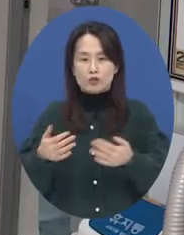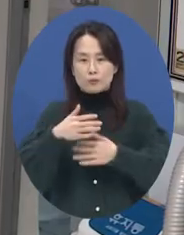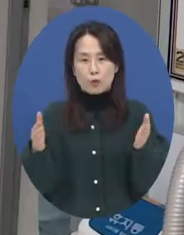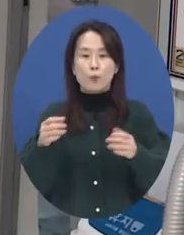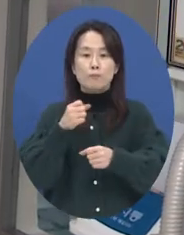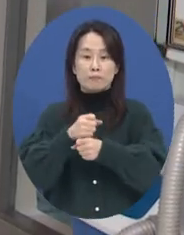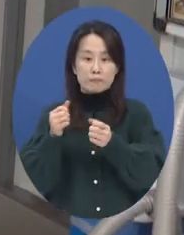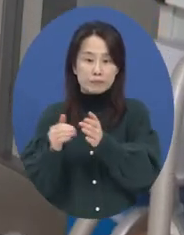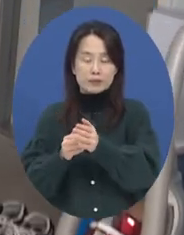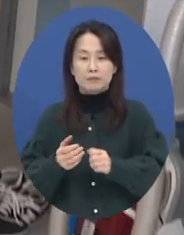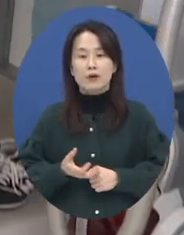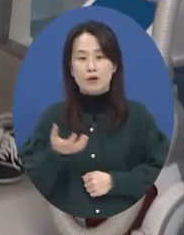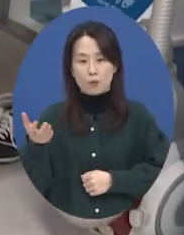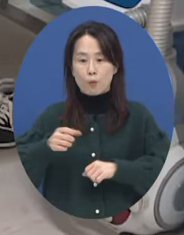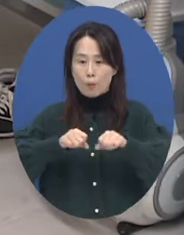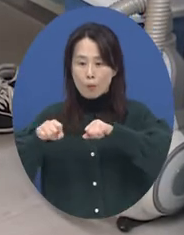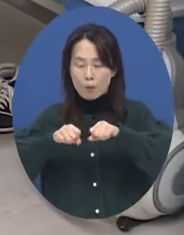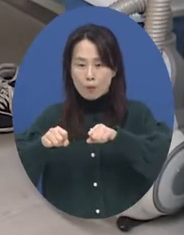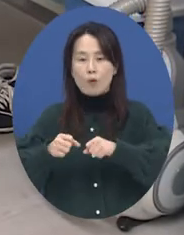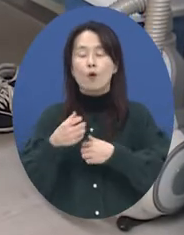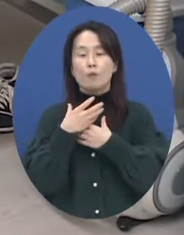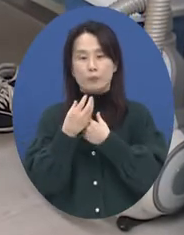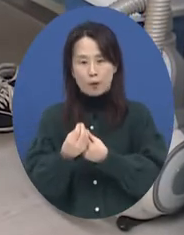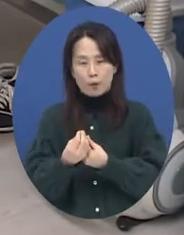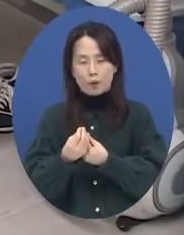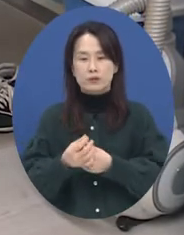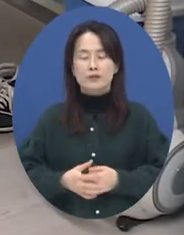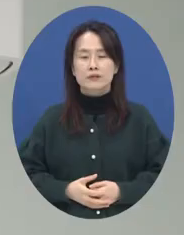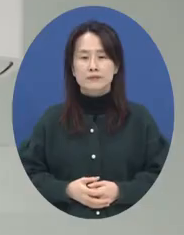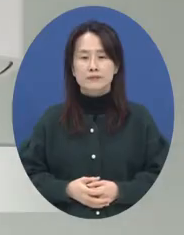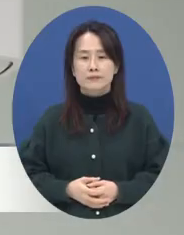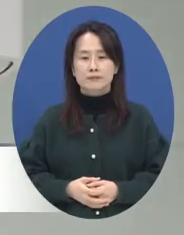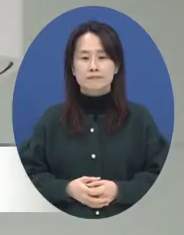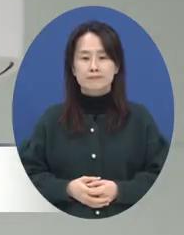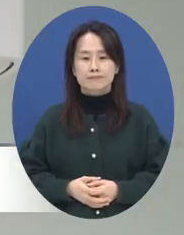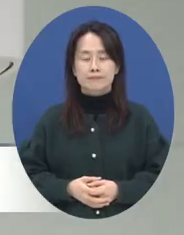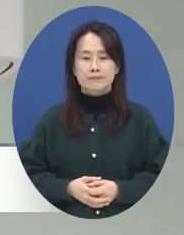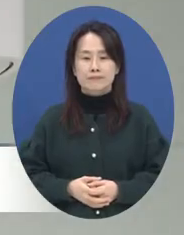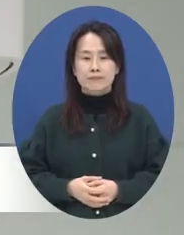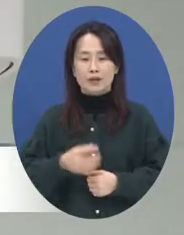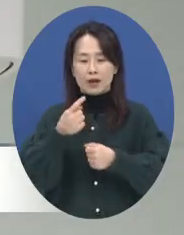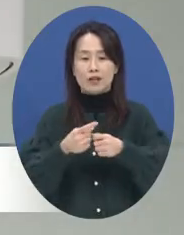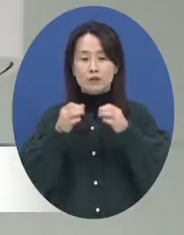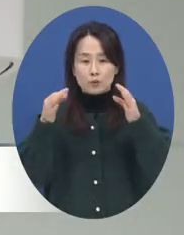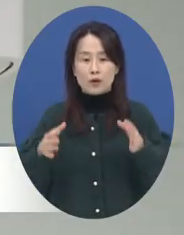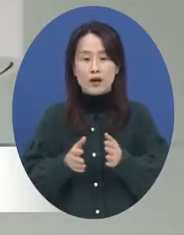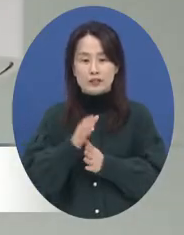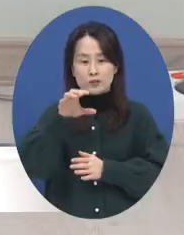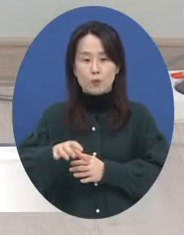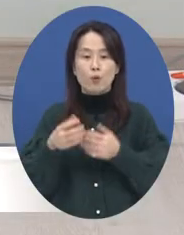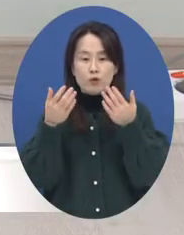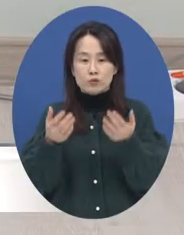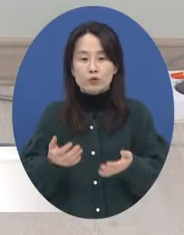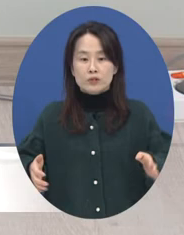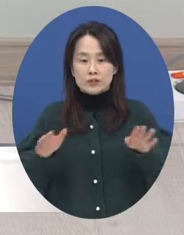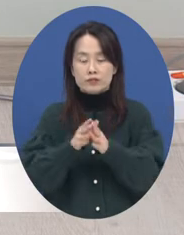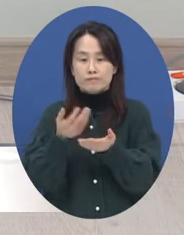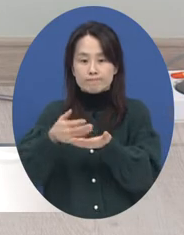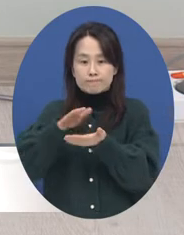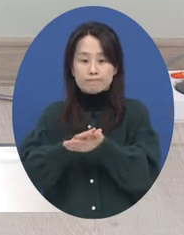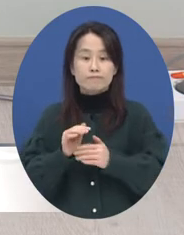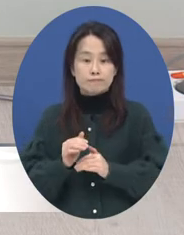바뀌면서 동선이 잘 빠져 업무 효율도 높아 졌습니다 경도는 올 한해 시 군과 공공부문 휴게시설 대선을